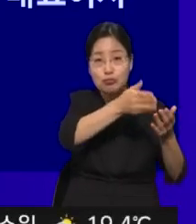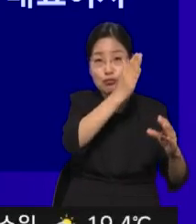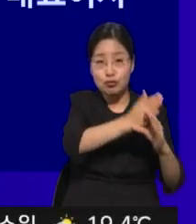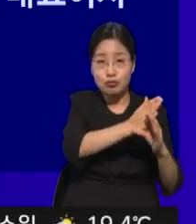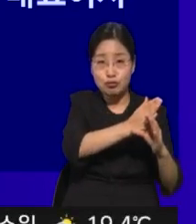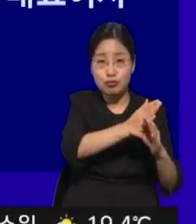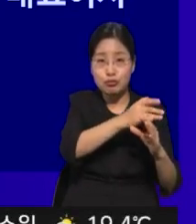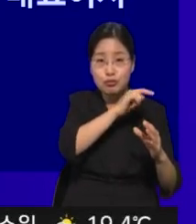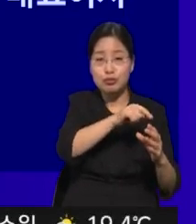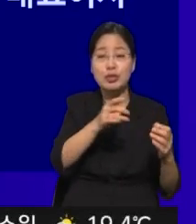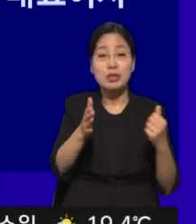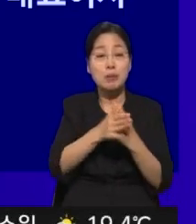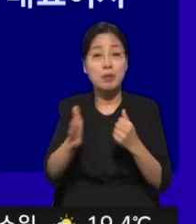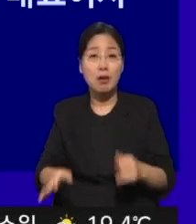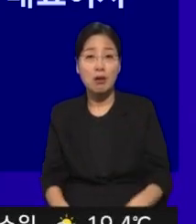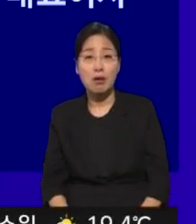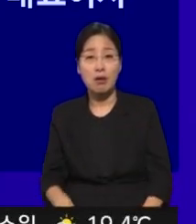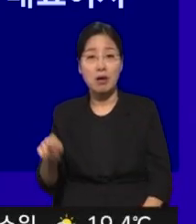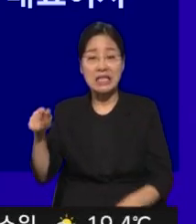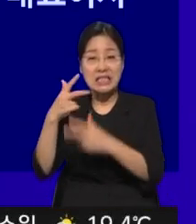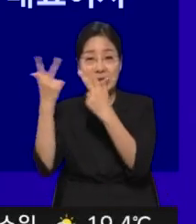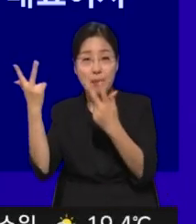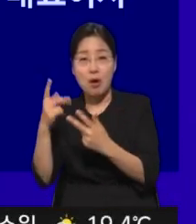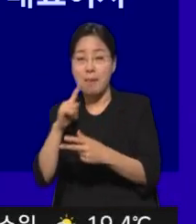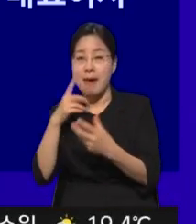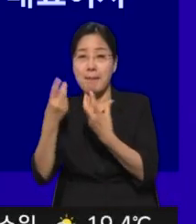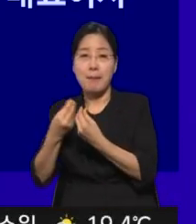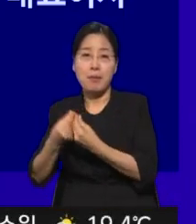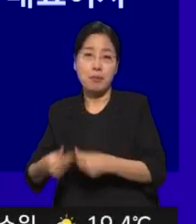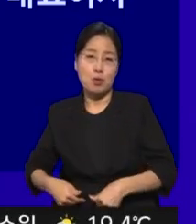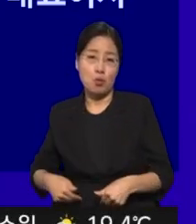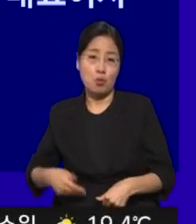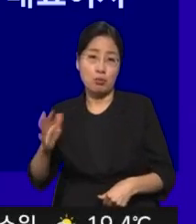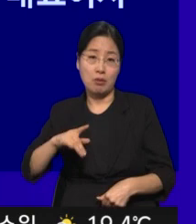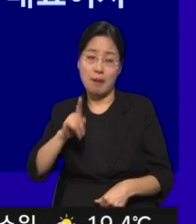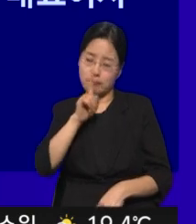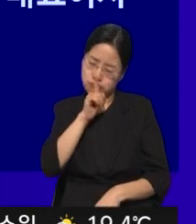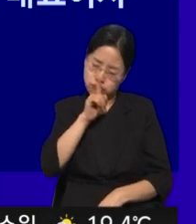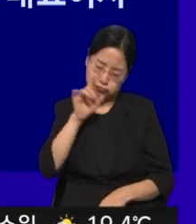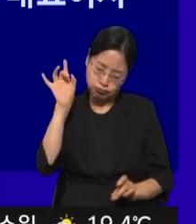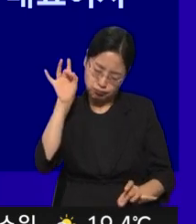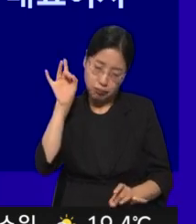있는 상황이 될 텐데 아무런 얘기도 안 하고 계신 그 부분이 좀 예. 그러네요.